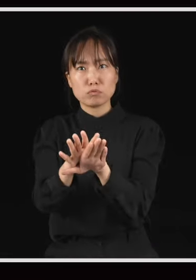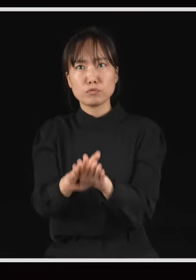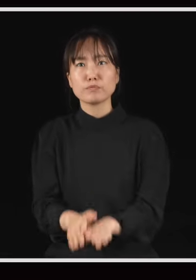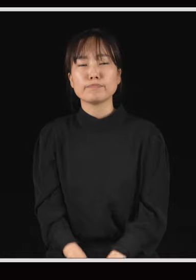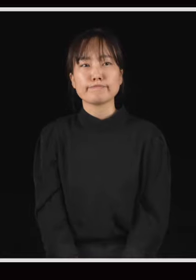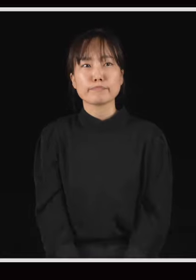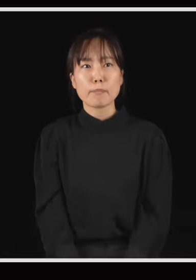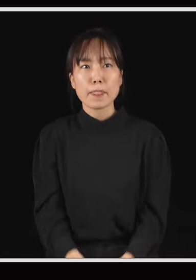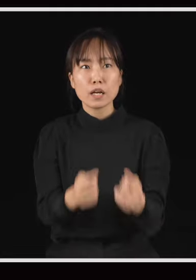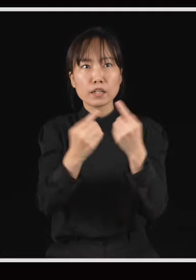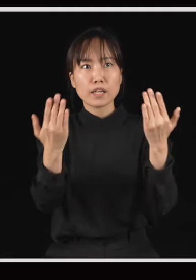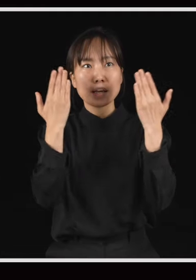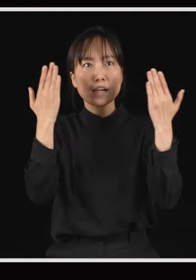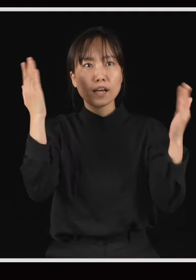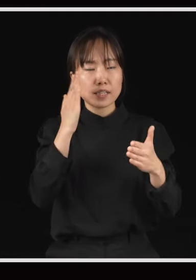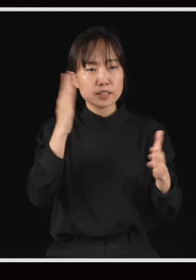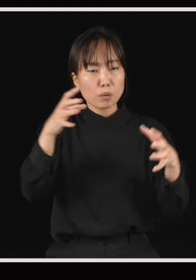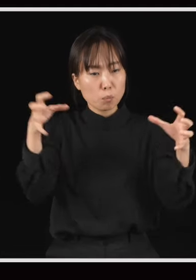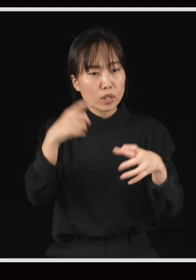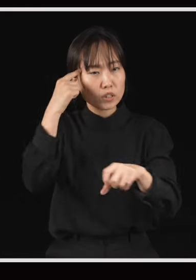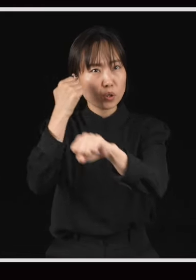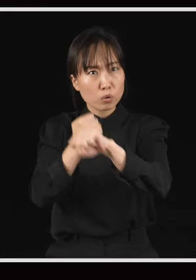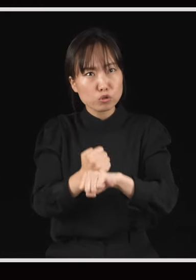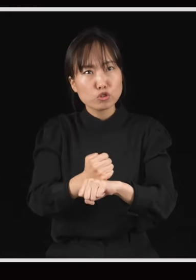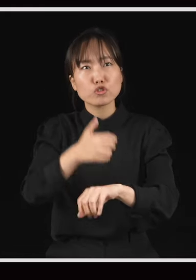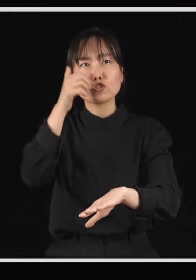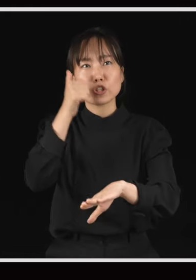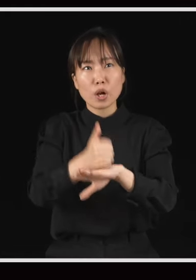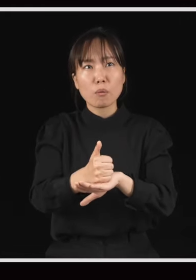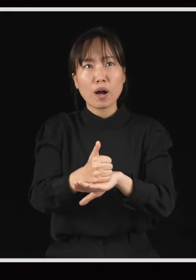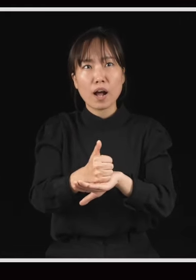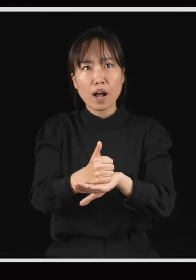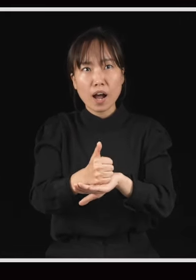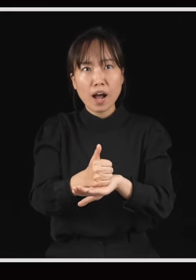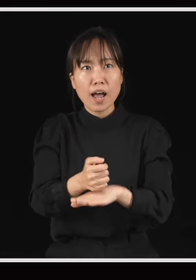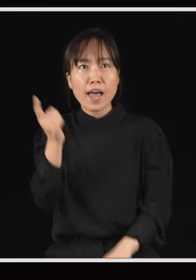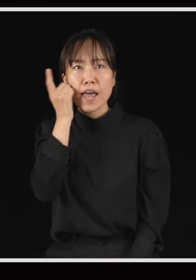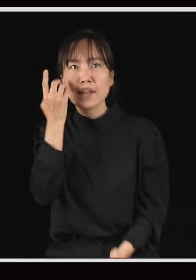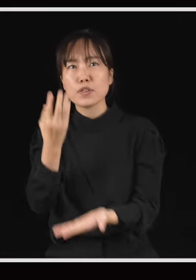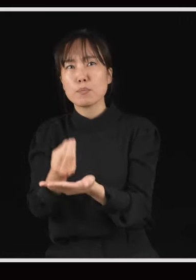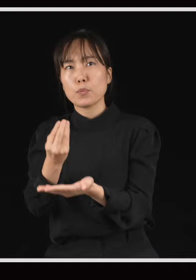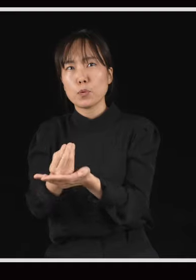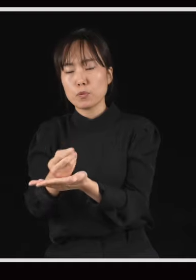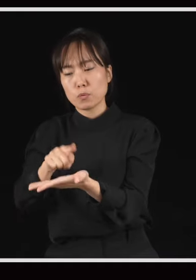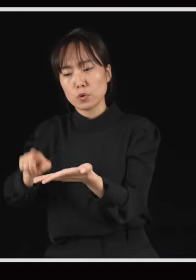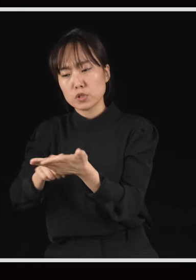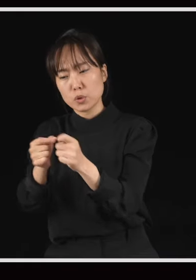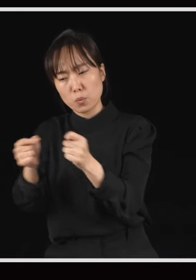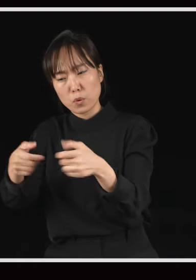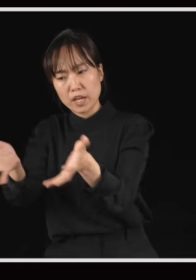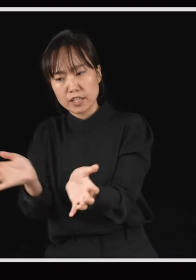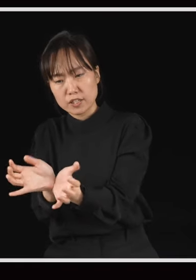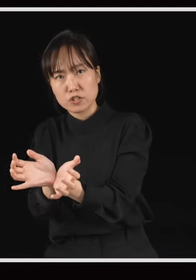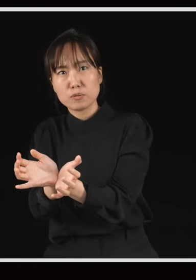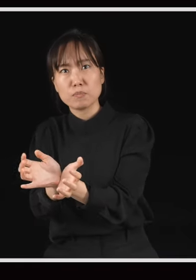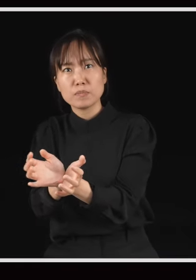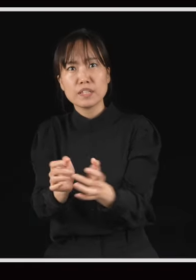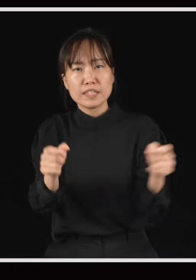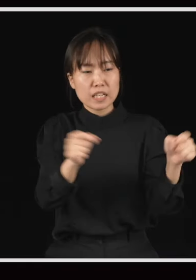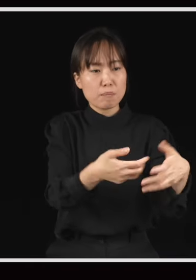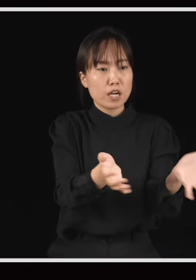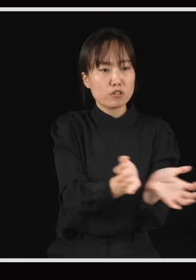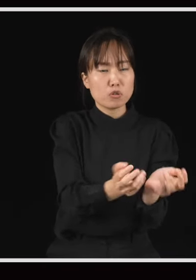그래서 대학생들 대상으로 실험을 해보면 문제적으로 스마트폰을 많이 쓰는 사람들, 소셜미디어 사용이 많은 사람들한테,